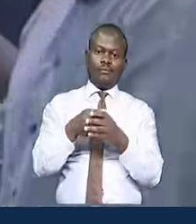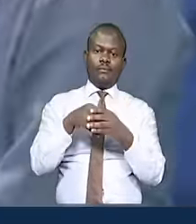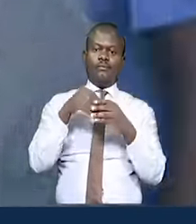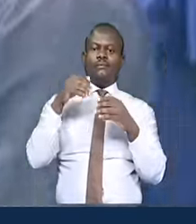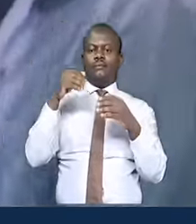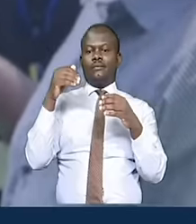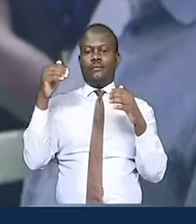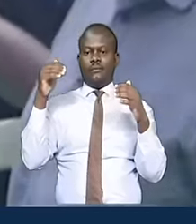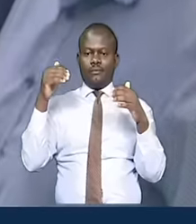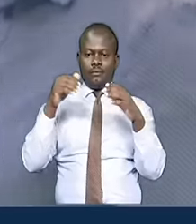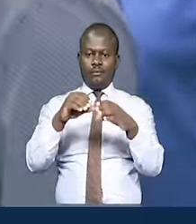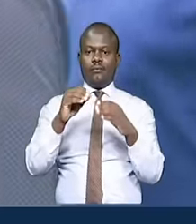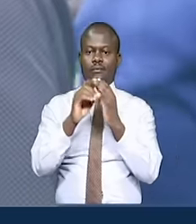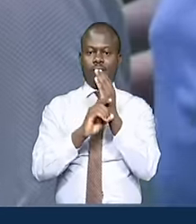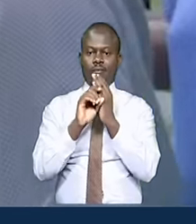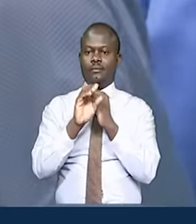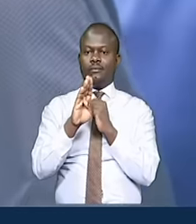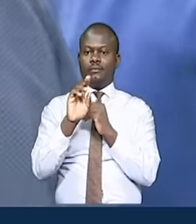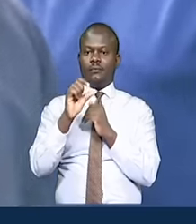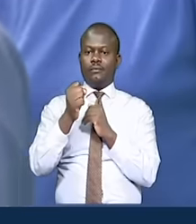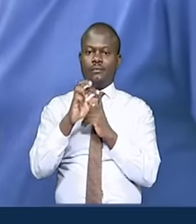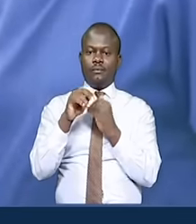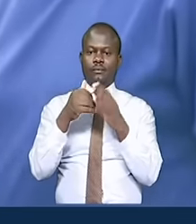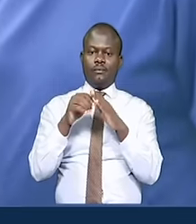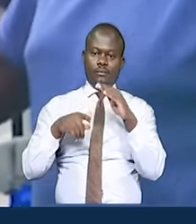kamaramaka. Ikipe y'akarere ka Bugesera